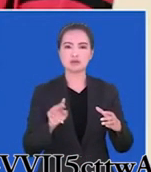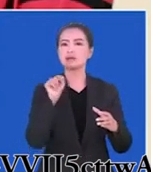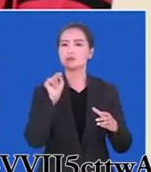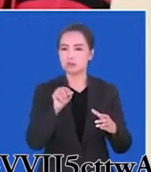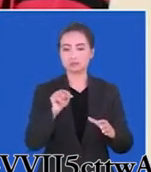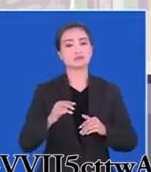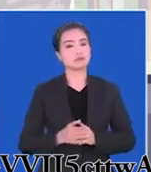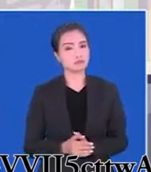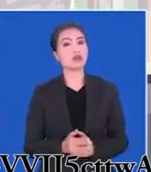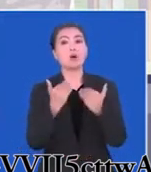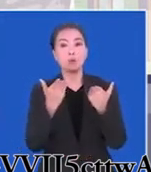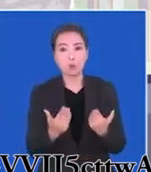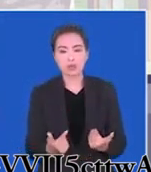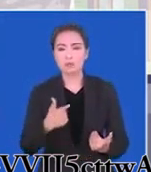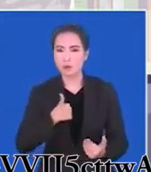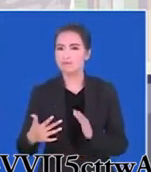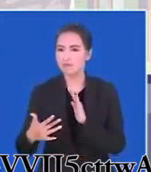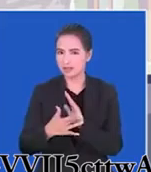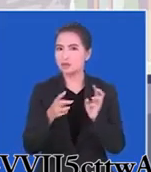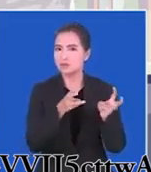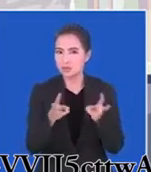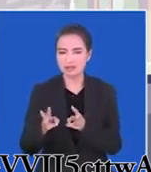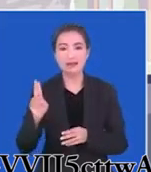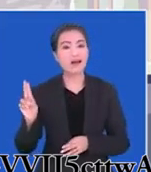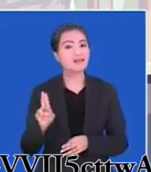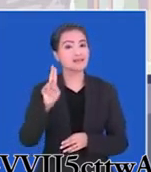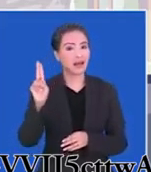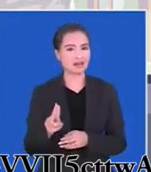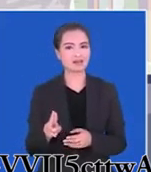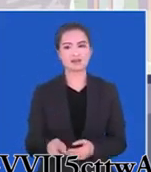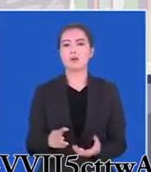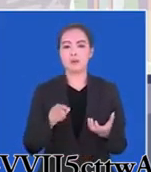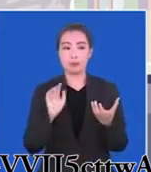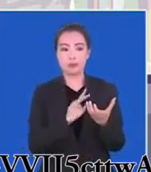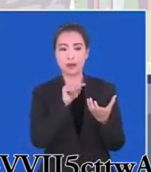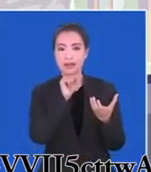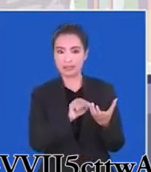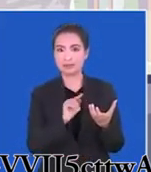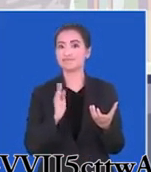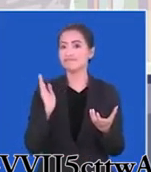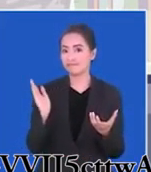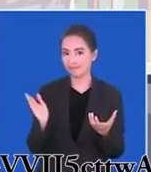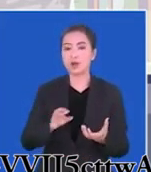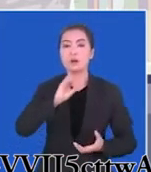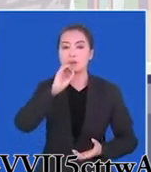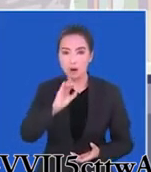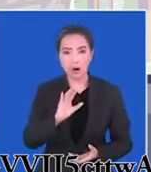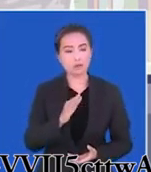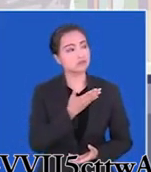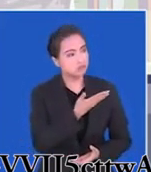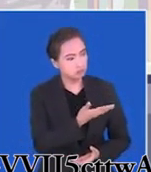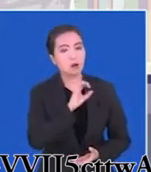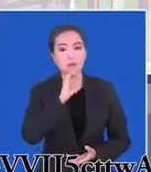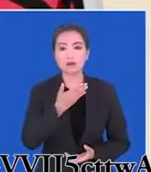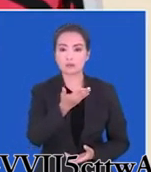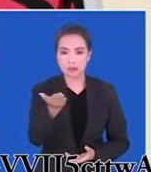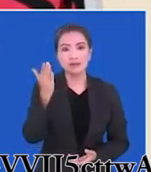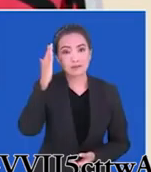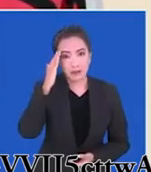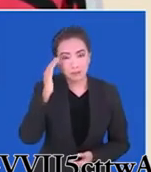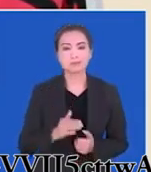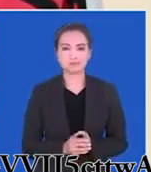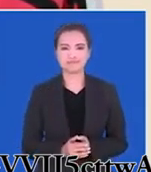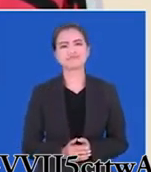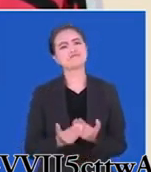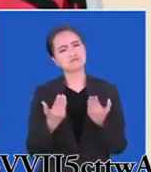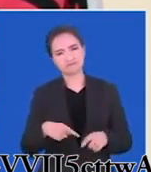ฉะนั้นวันนี้ผมมีเทคนิคในเรื่องการใช้สื่อออนไลน์อย่างสร้างสรรค์มาบอกพี่จอยแล้วก็บอกคุณผู้ชมด้วยรับรองว่าวันนี้เรื่องเ